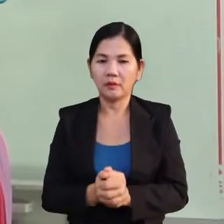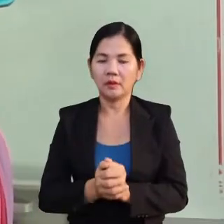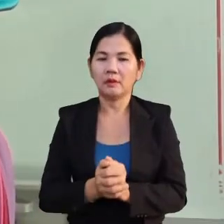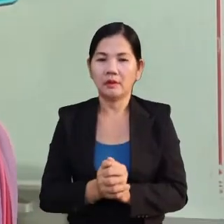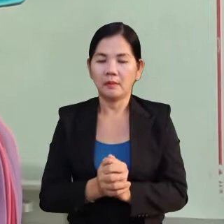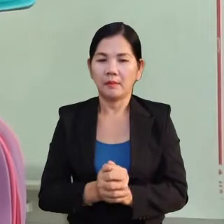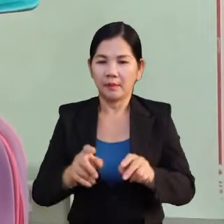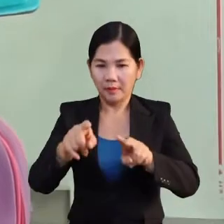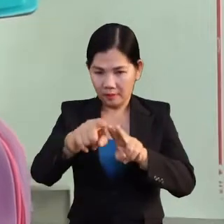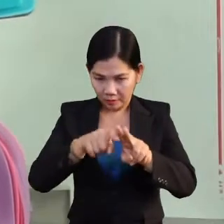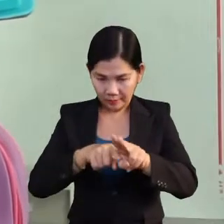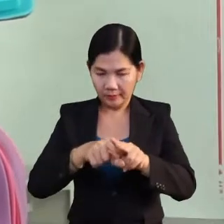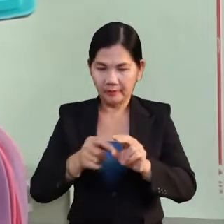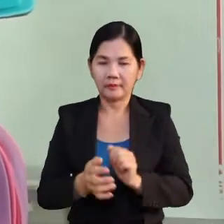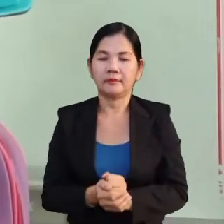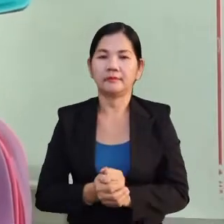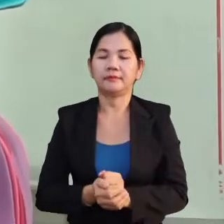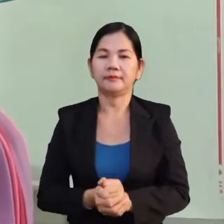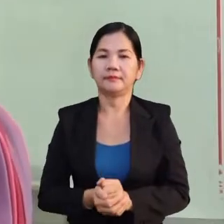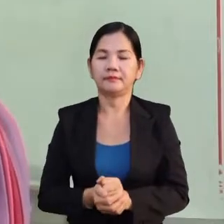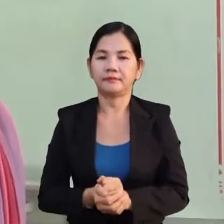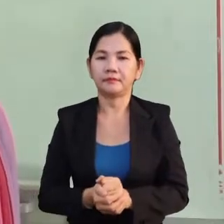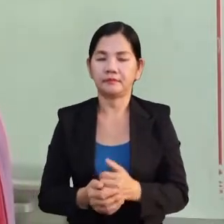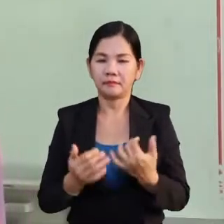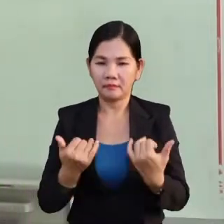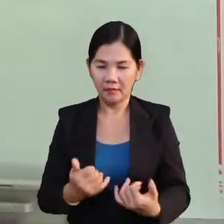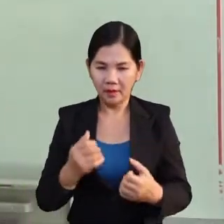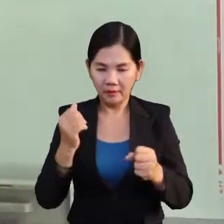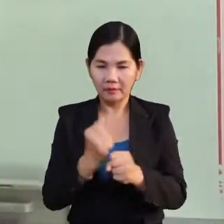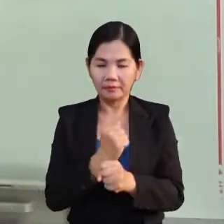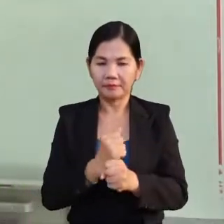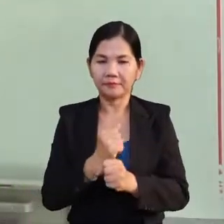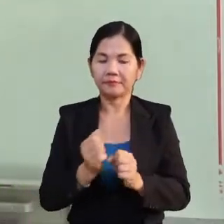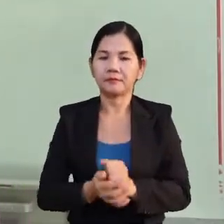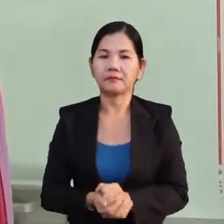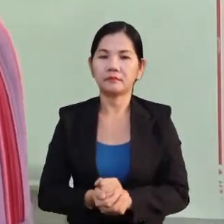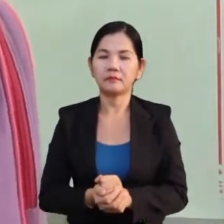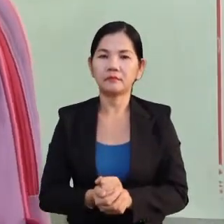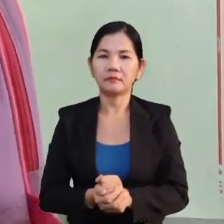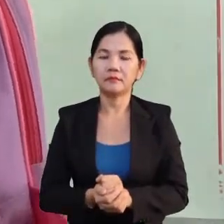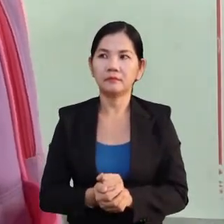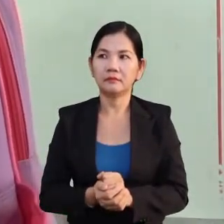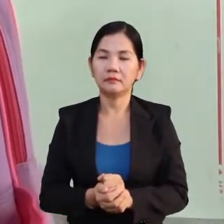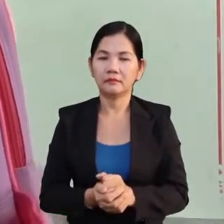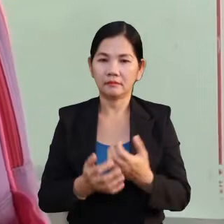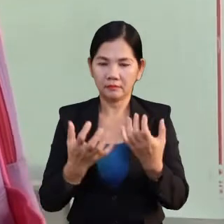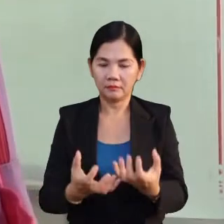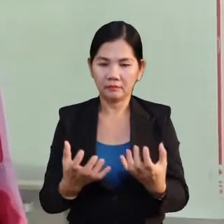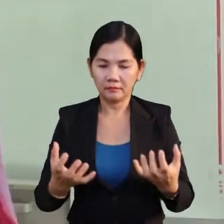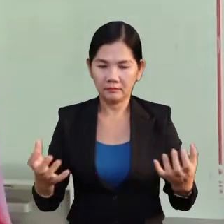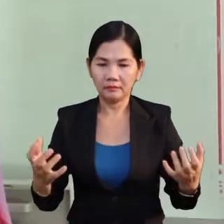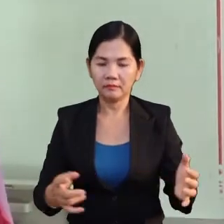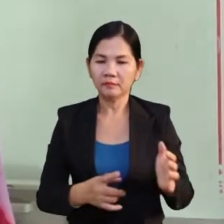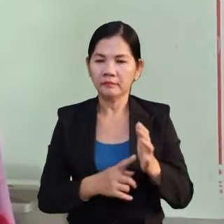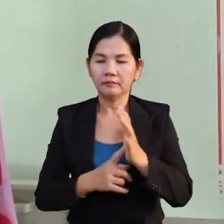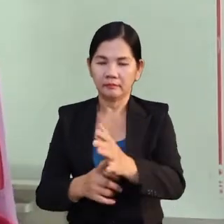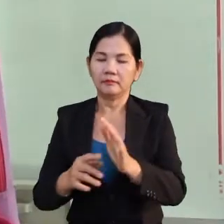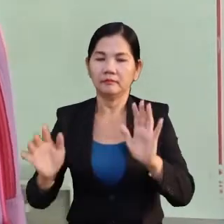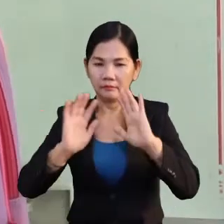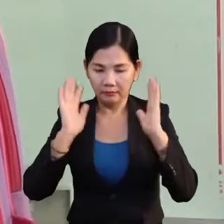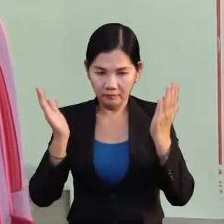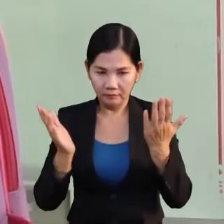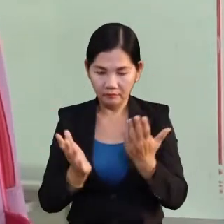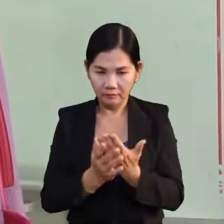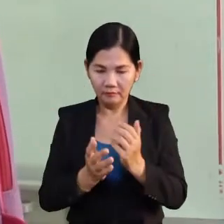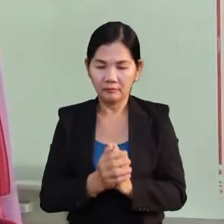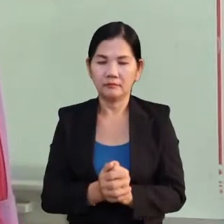មានបន្តទៀតចាអញ្ចឹងកូនកូនគិតមើលសម្ភារៈដែលអ្នកគ្រូបង្ហាញទាំងអស់នេះ